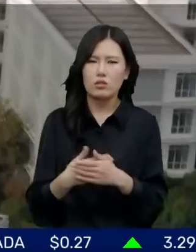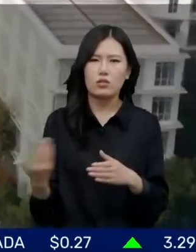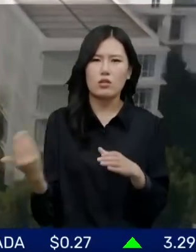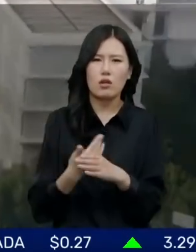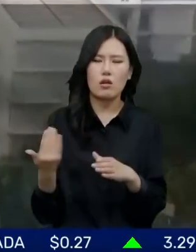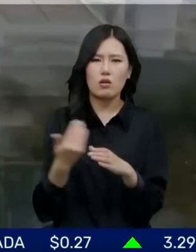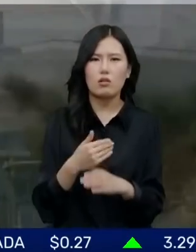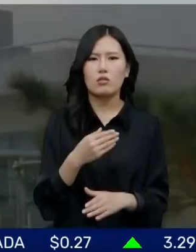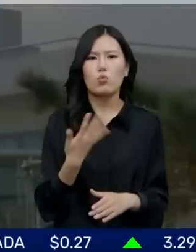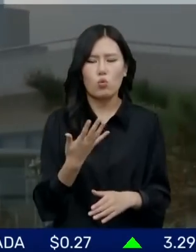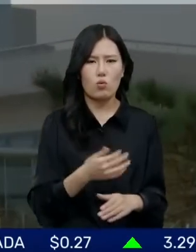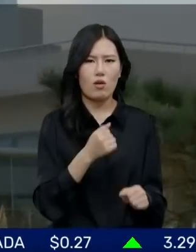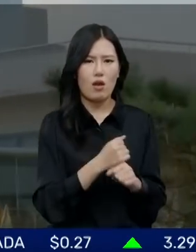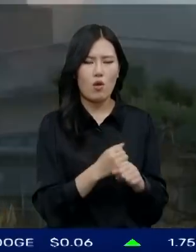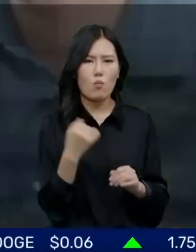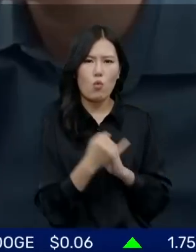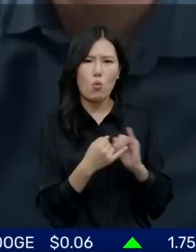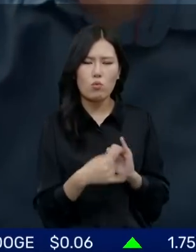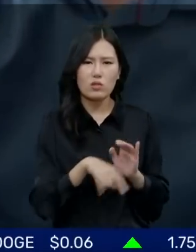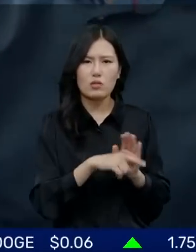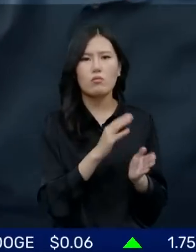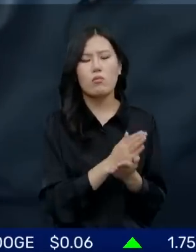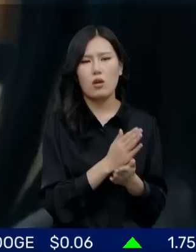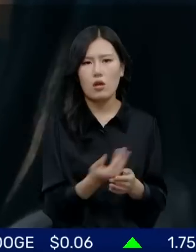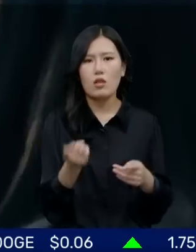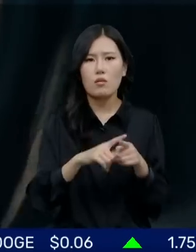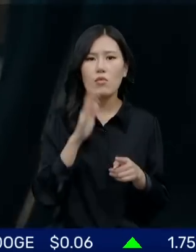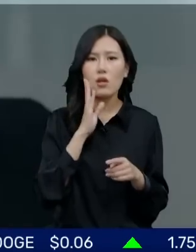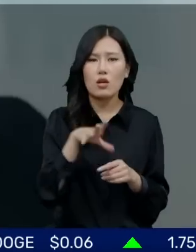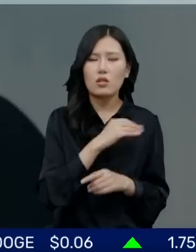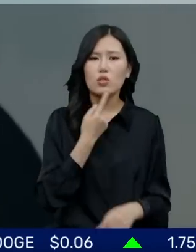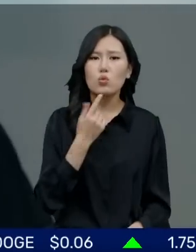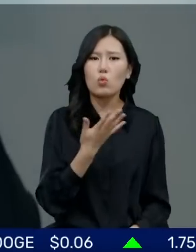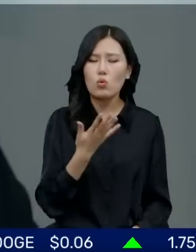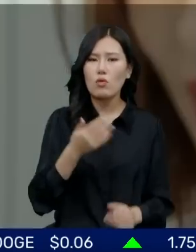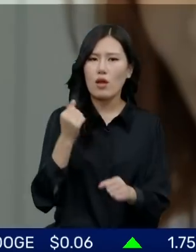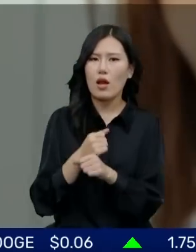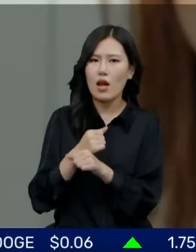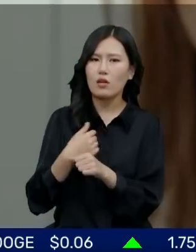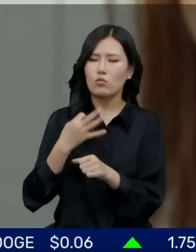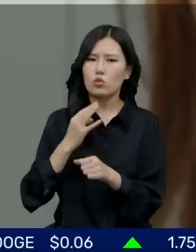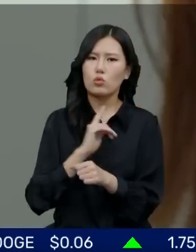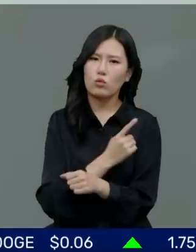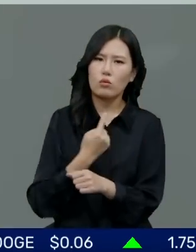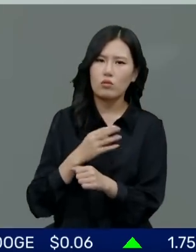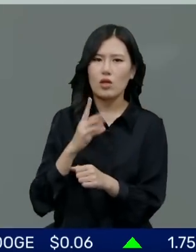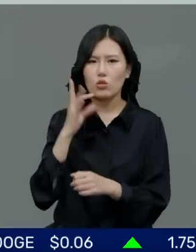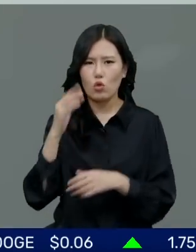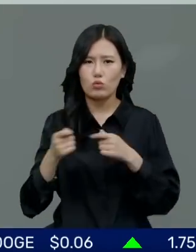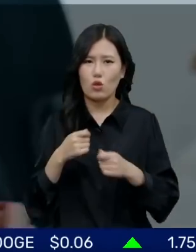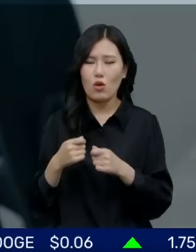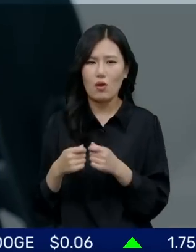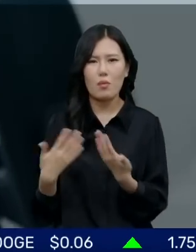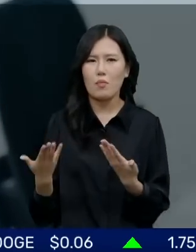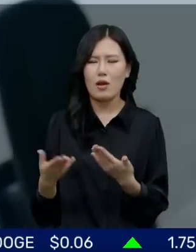ажил үүргийг дутуу үнэлэх тохиолдол ихэссэн. Мөн ээжүүдэд тулгардаг гол бэрхшээл нь ажлын байрны уян хатан бус байдал байдаг талаар хэлсэн байна.